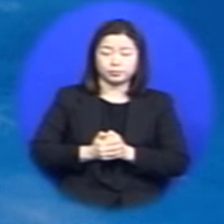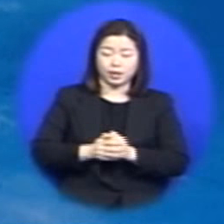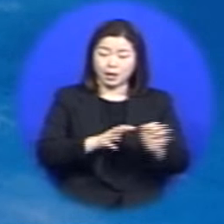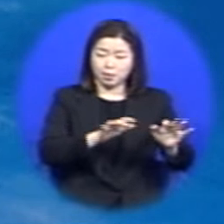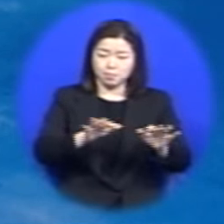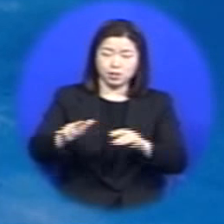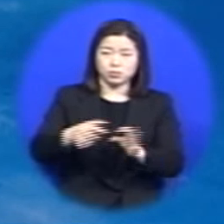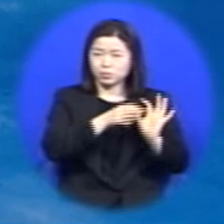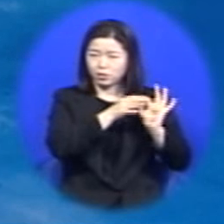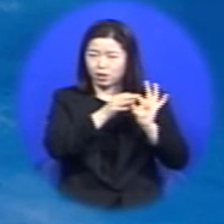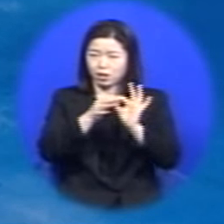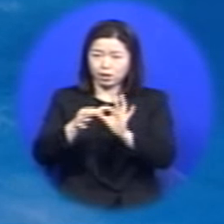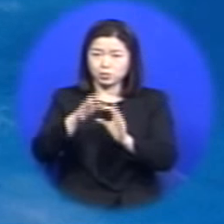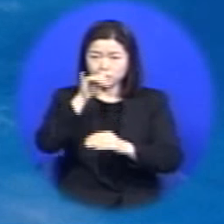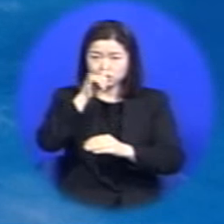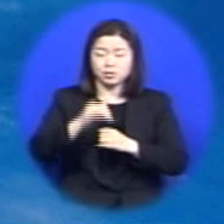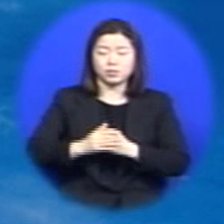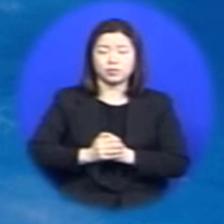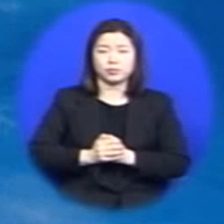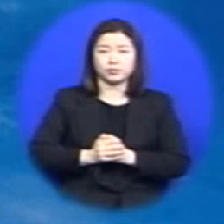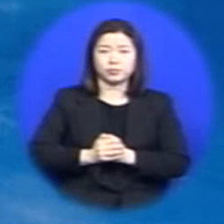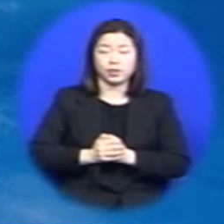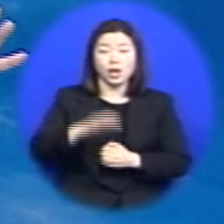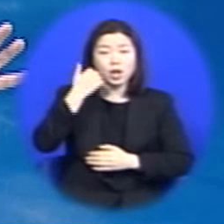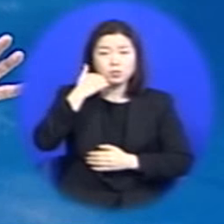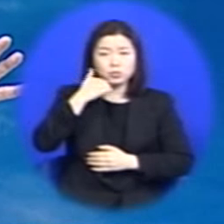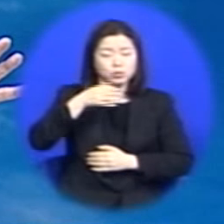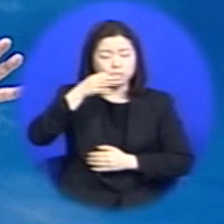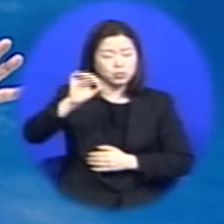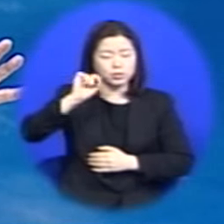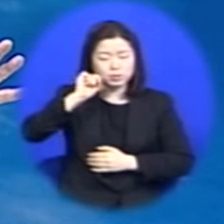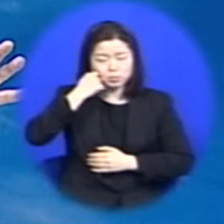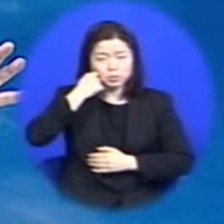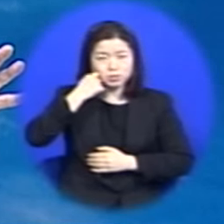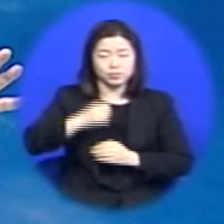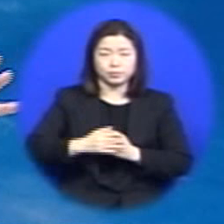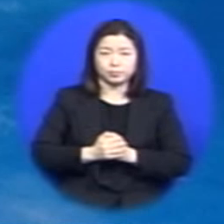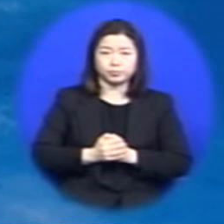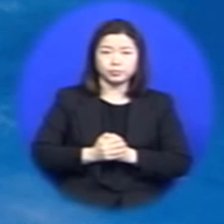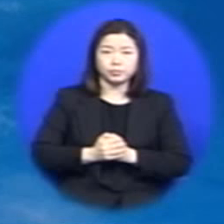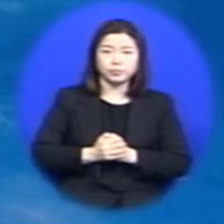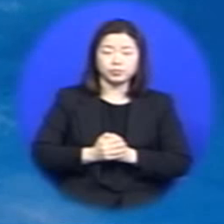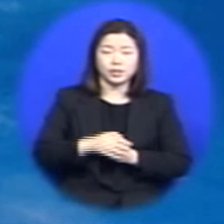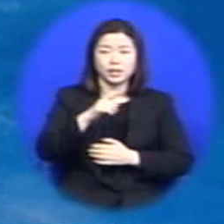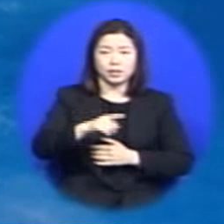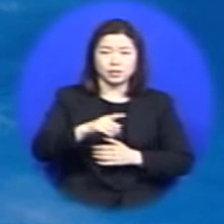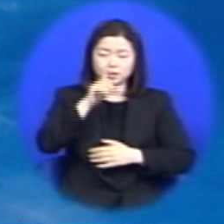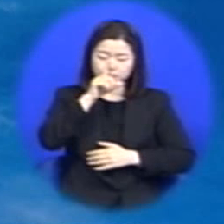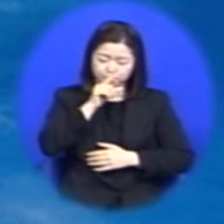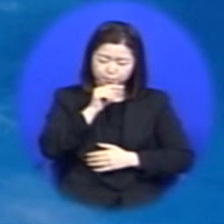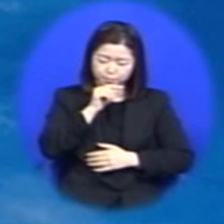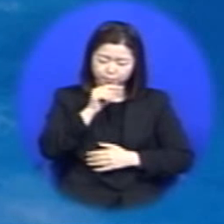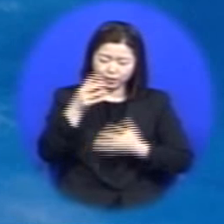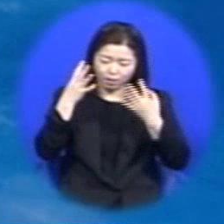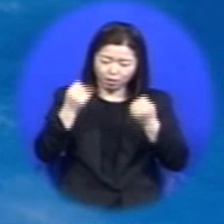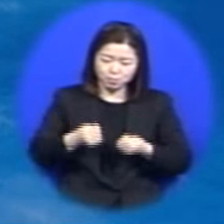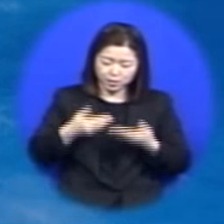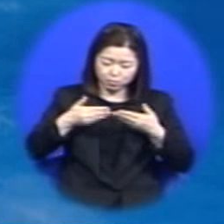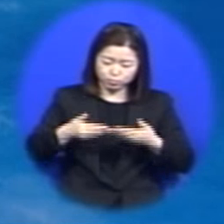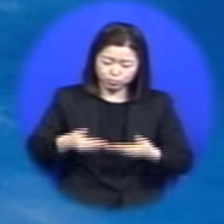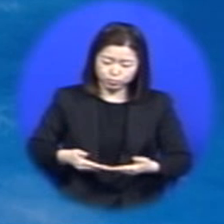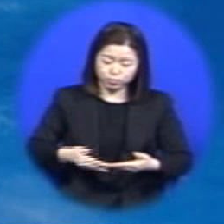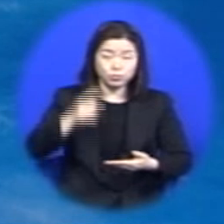반주는 계속됩니다. 누구도 부르지 않아요. 이 침묵이요, 얼마나 무거운